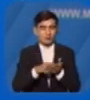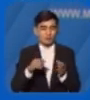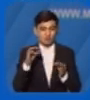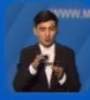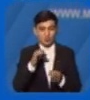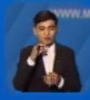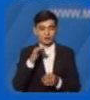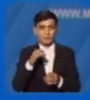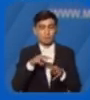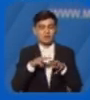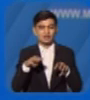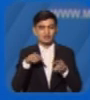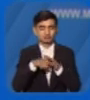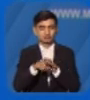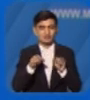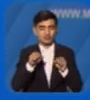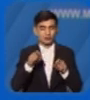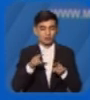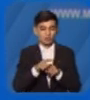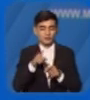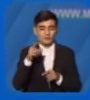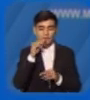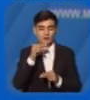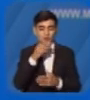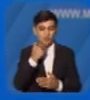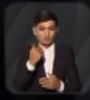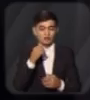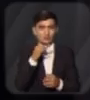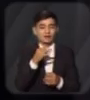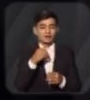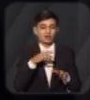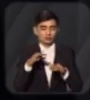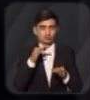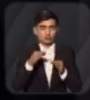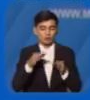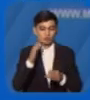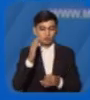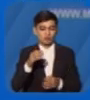Қорғаныс министрлігінің құзыретіне жатпайды. Шешімді сот қабылдайды.